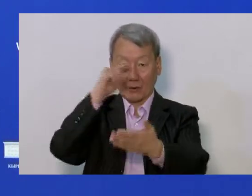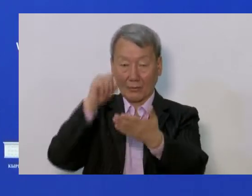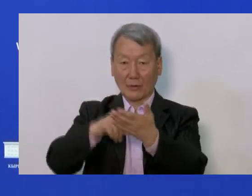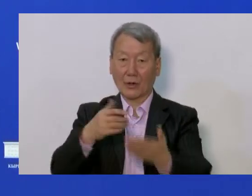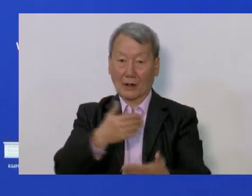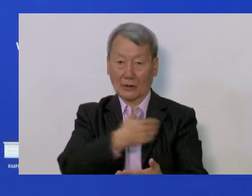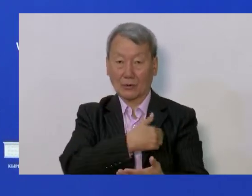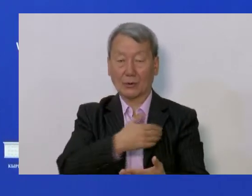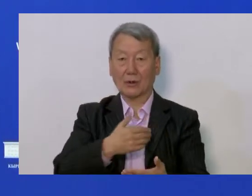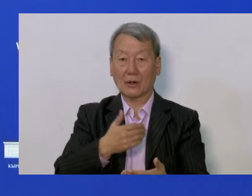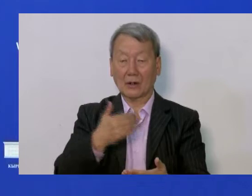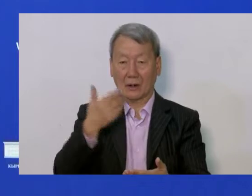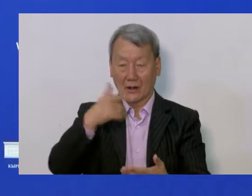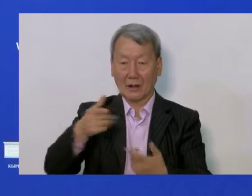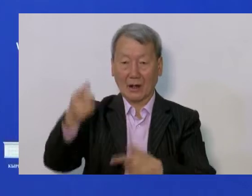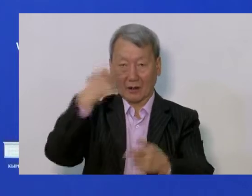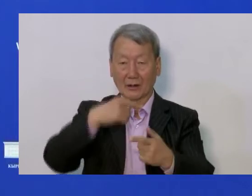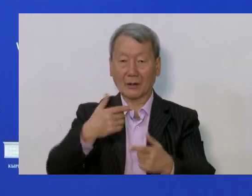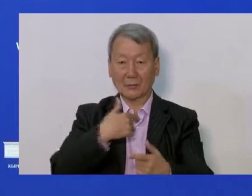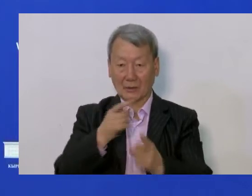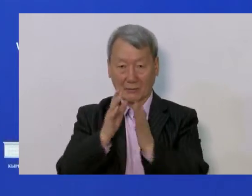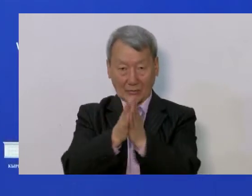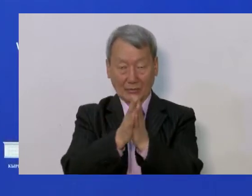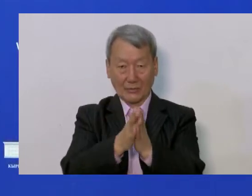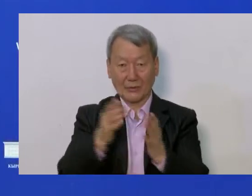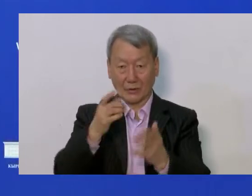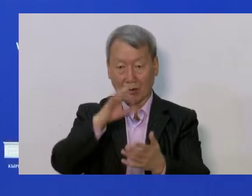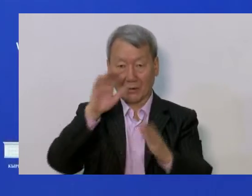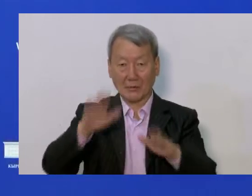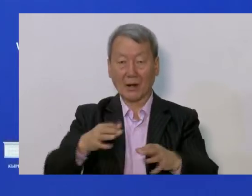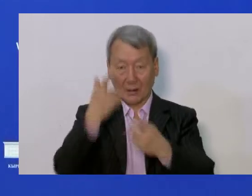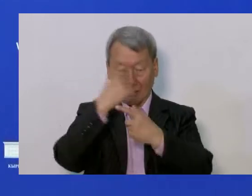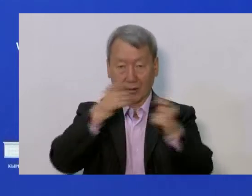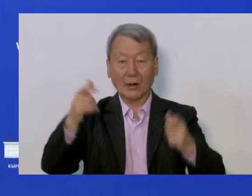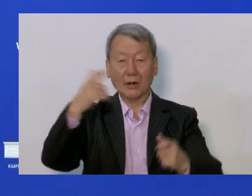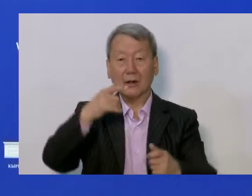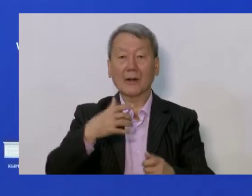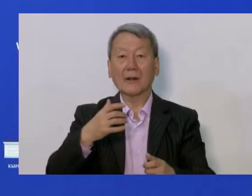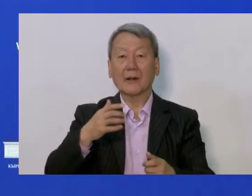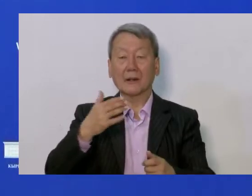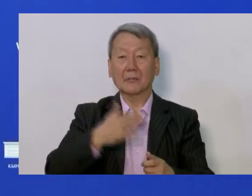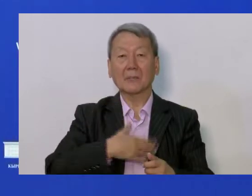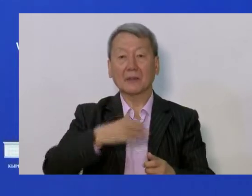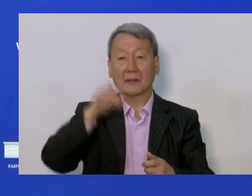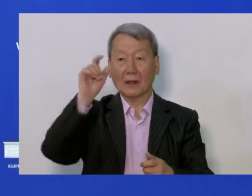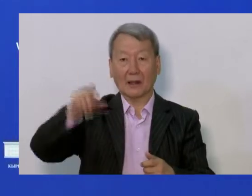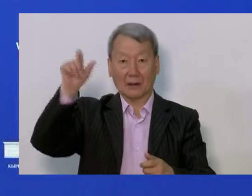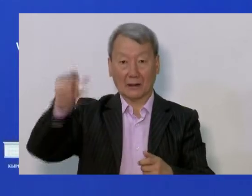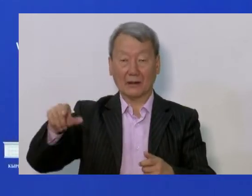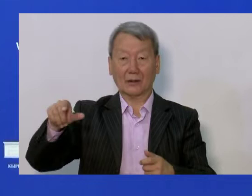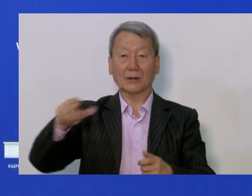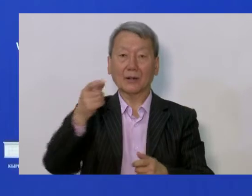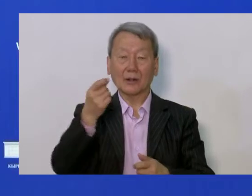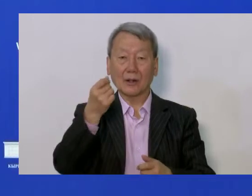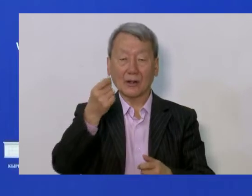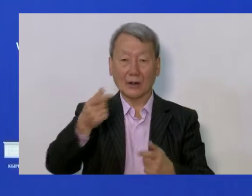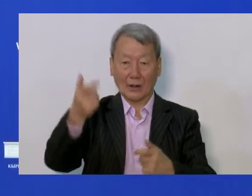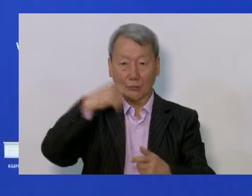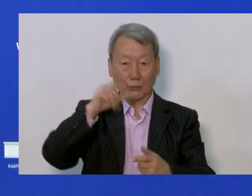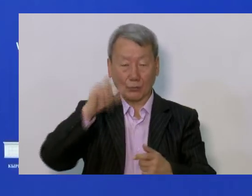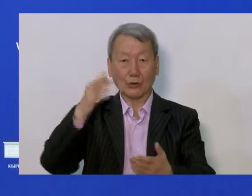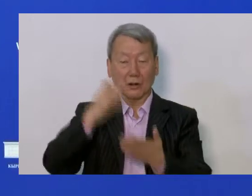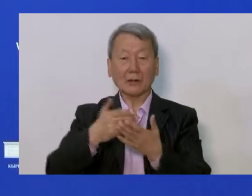бир ушуга кайрылып бир суранып кете турган жер бар. Аттуу баштуу эле биздин адамдарыбыз, кишилерибиз ошо кайрылып